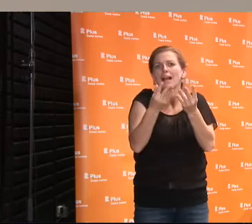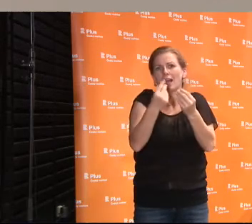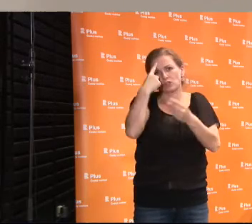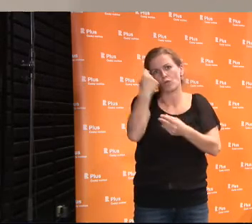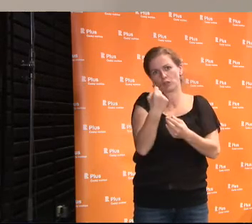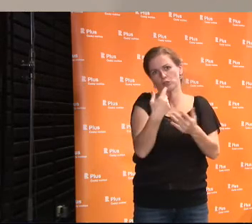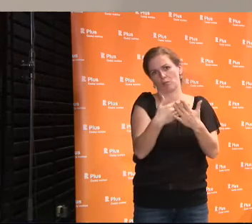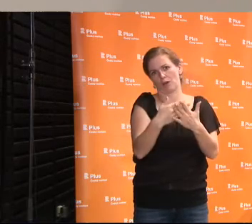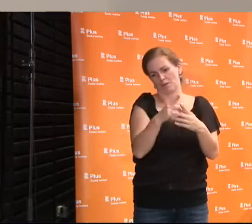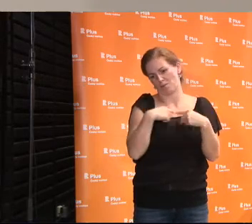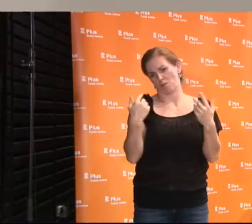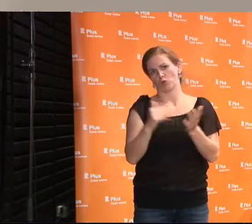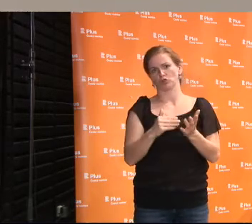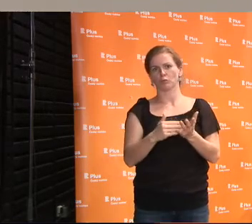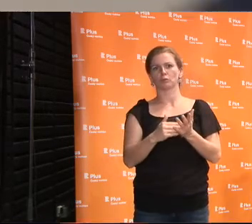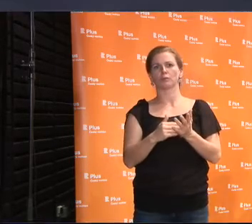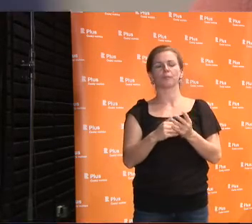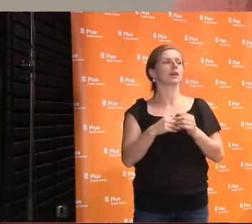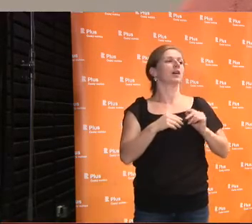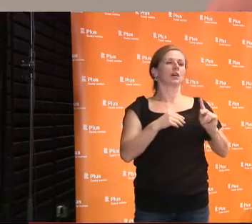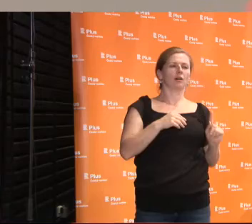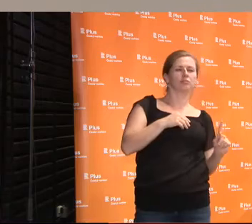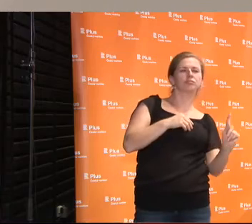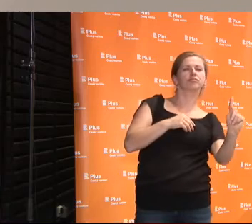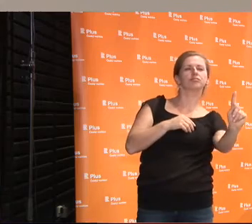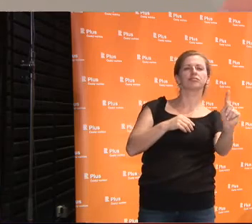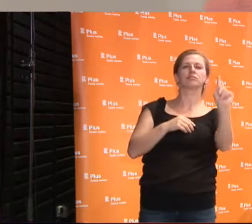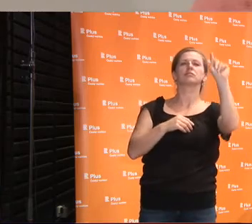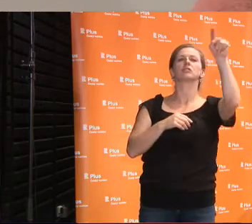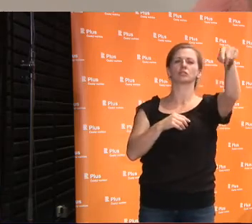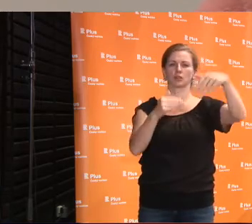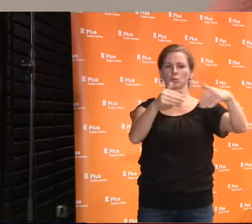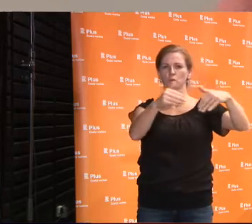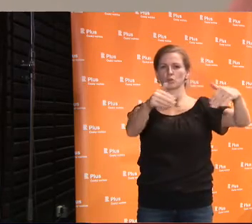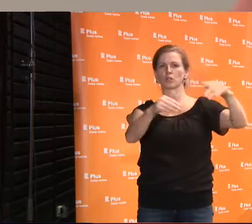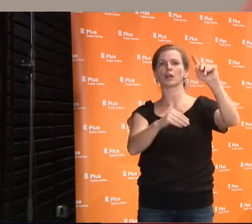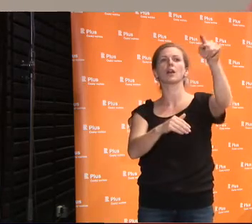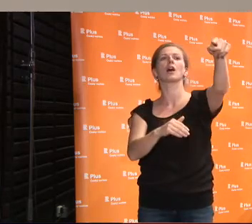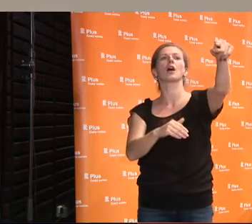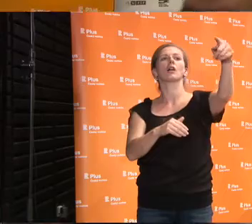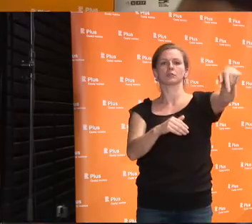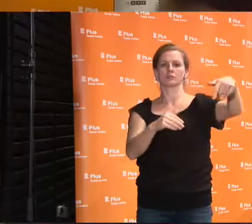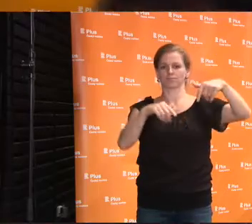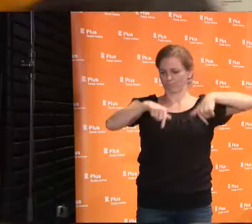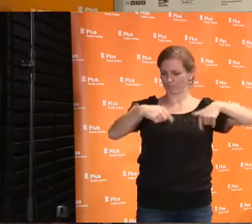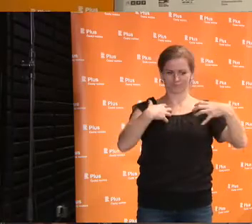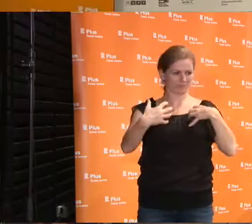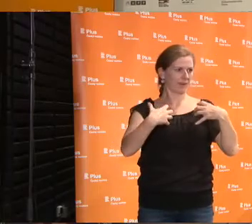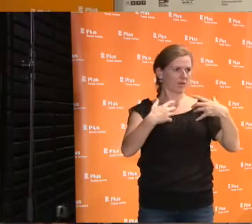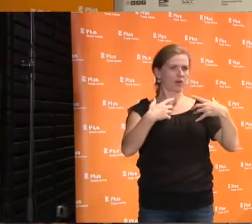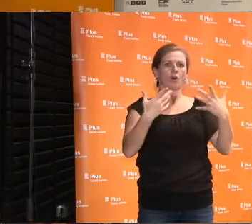potřebujeme. Do zadních řad, tady v sále v Horáckém divadle v Jihlavě, odkud z Mezinárodního festivalu dokumentárních